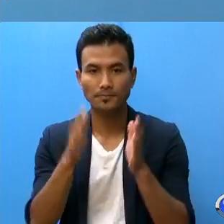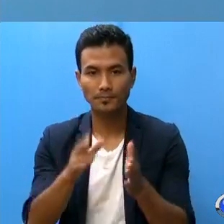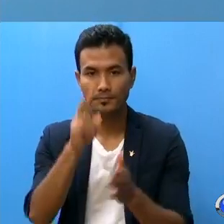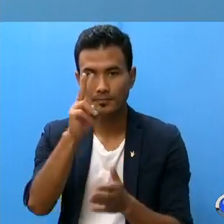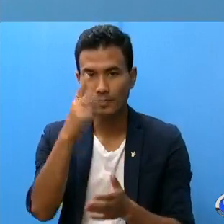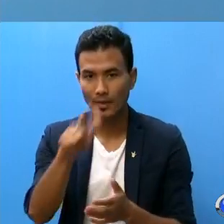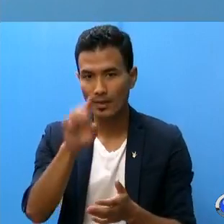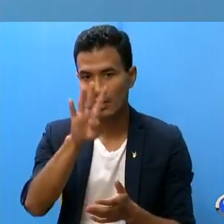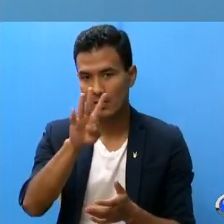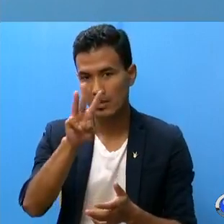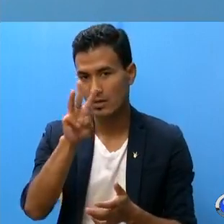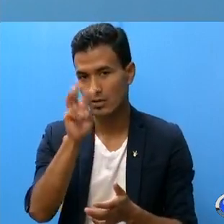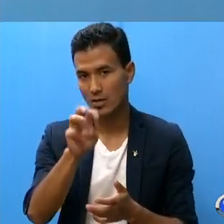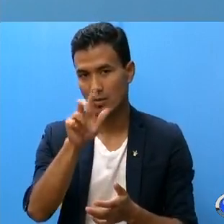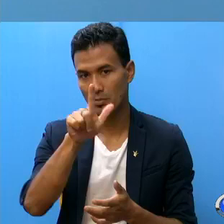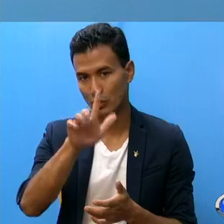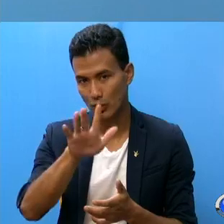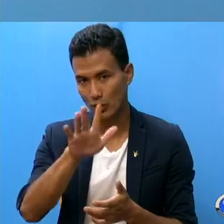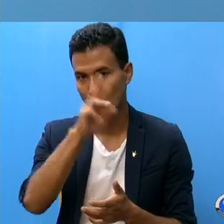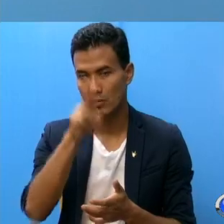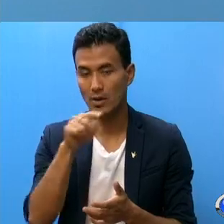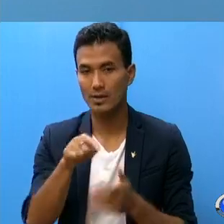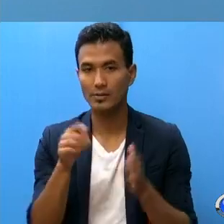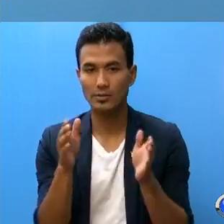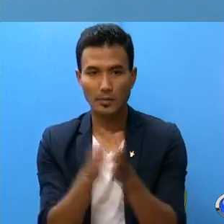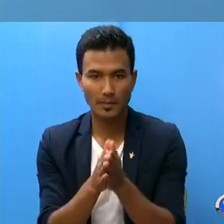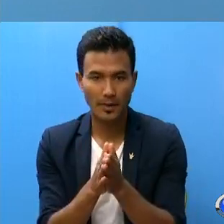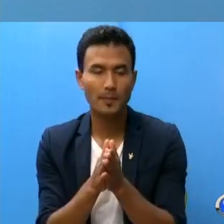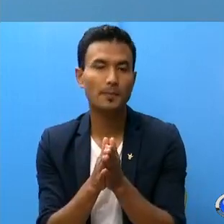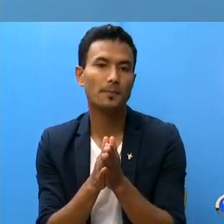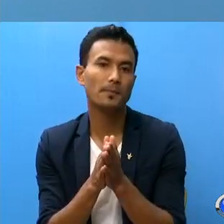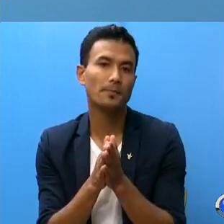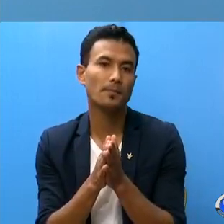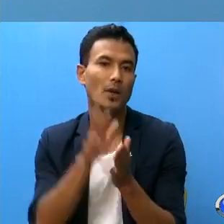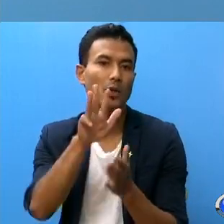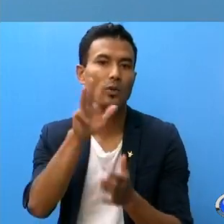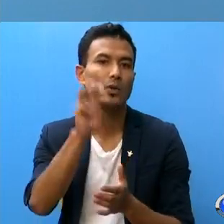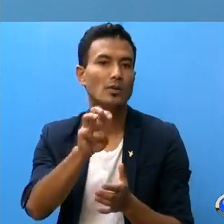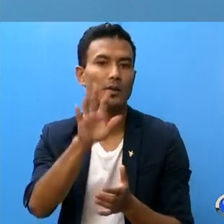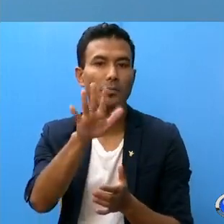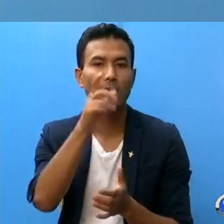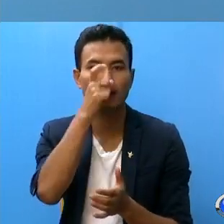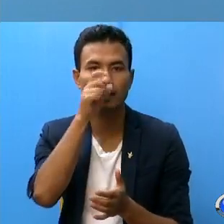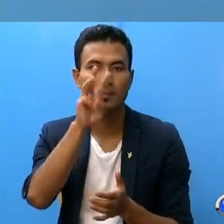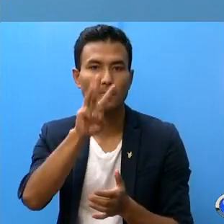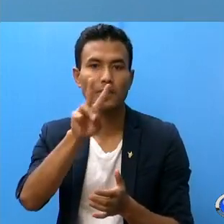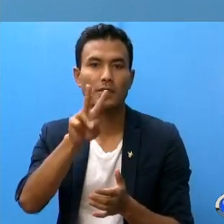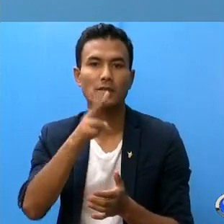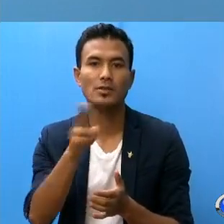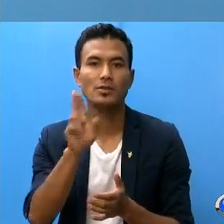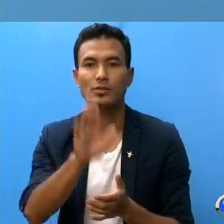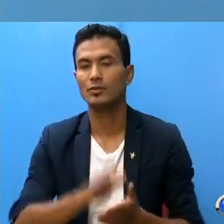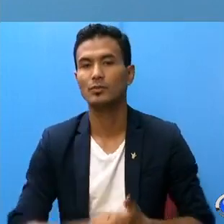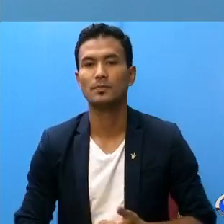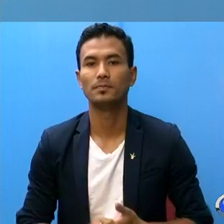दुईलाग तिर्चालिस हजार पचात्तर रा आज को जम्मा नव हजार पांच से बत्तिश चा